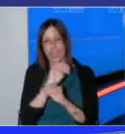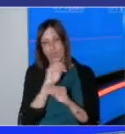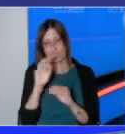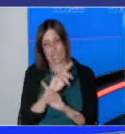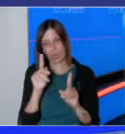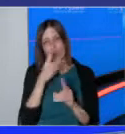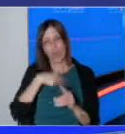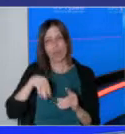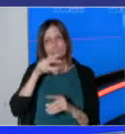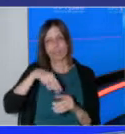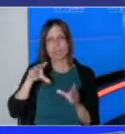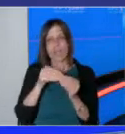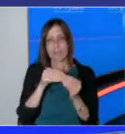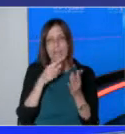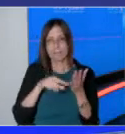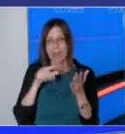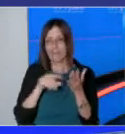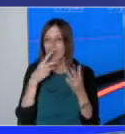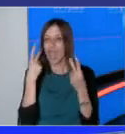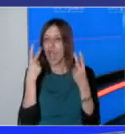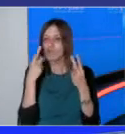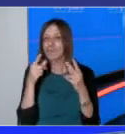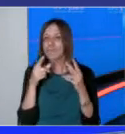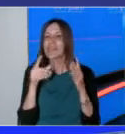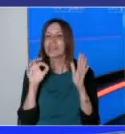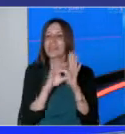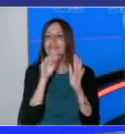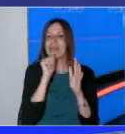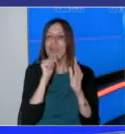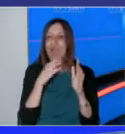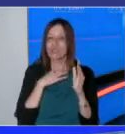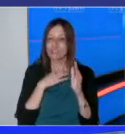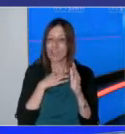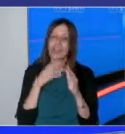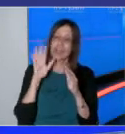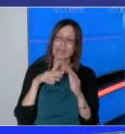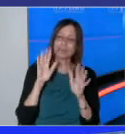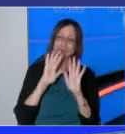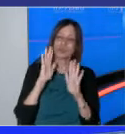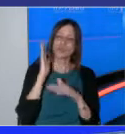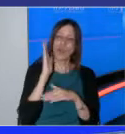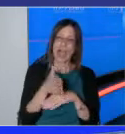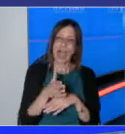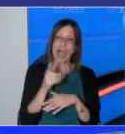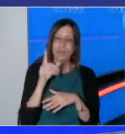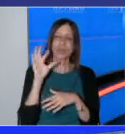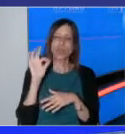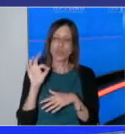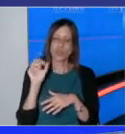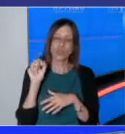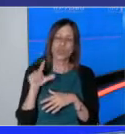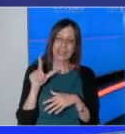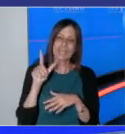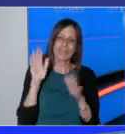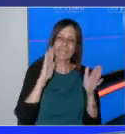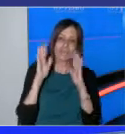כולם מסתובבים עם הטלפון, והדבר הכי חשוב בטלפון זה, הנה התו הירוק שלי, חוץ מהשידור החי שלנו בטוויטר ובפייסבוק. ואני, על מנת